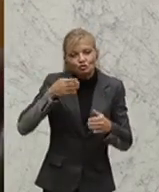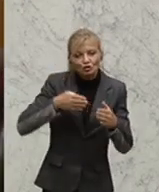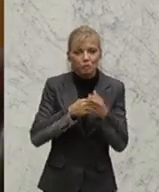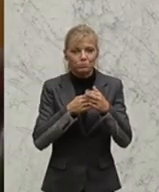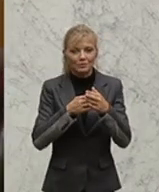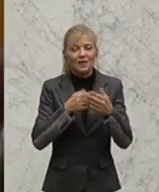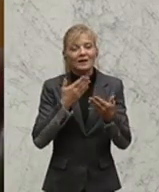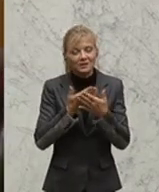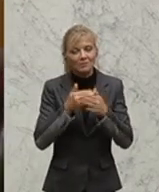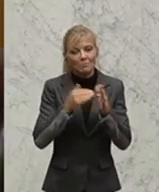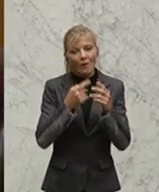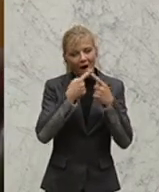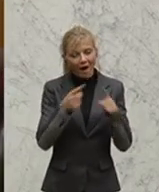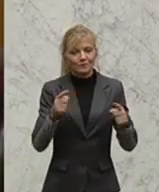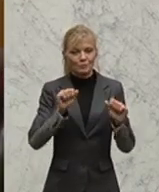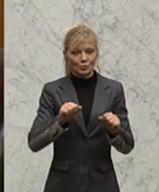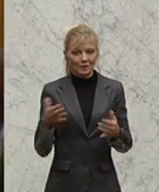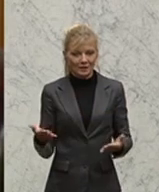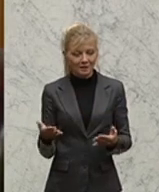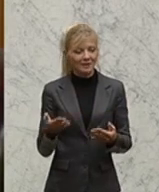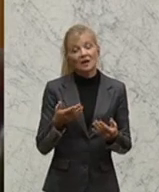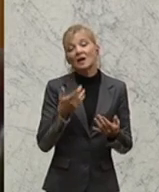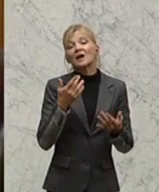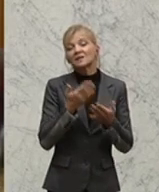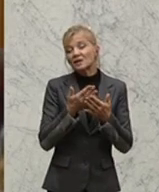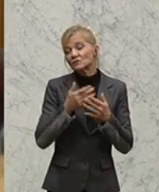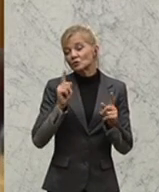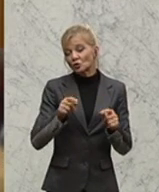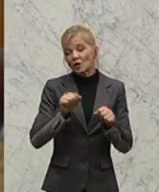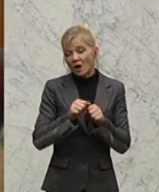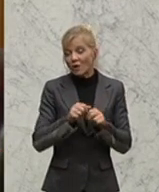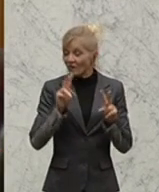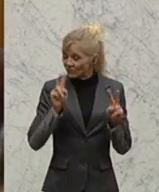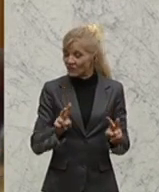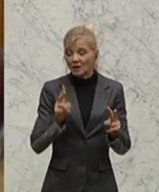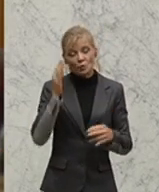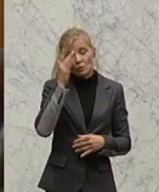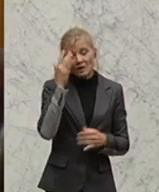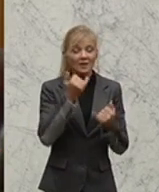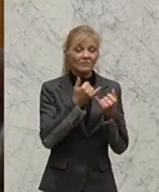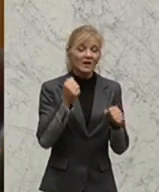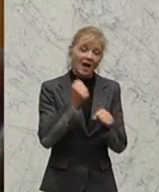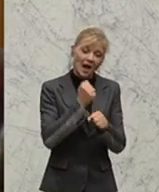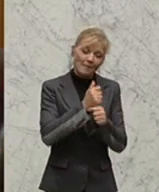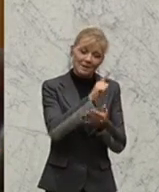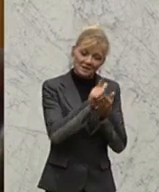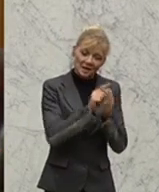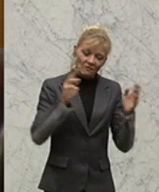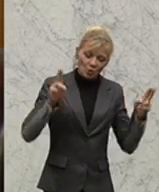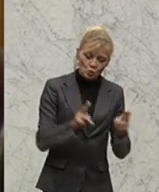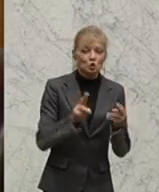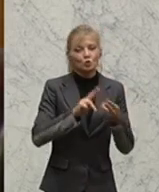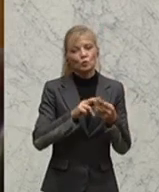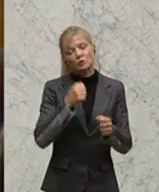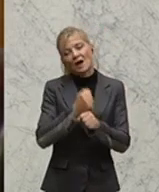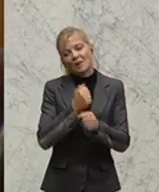davon, tatsächlich auch über Arbeitszeit Verkürzung und über Arbeitsverteilung als Gesamtes einfach nachzudenken. Wenn